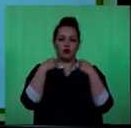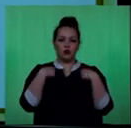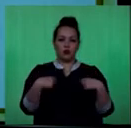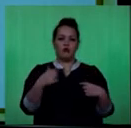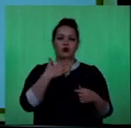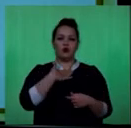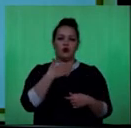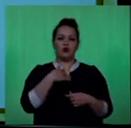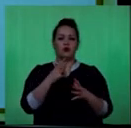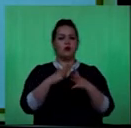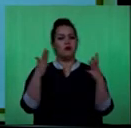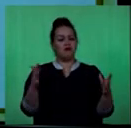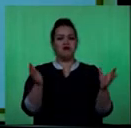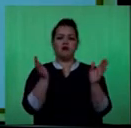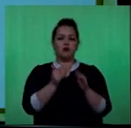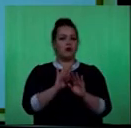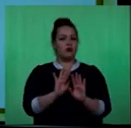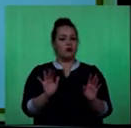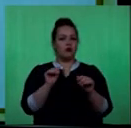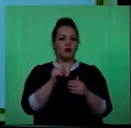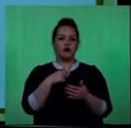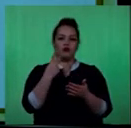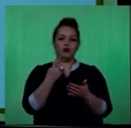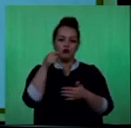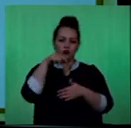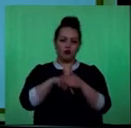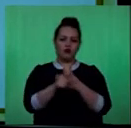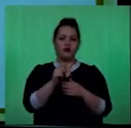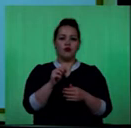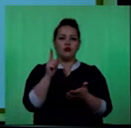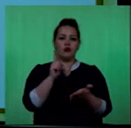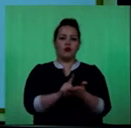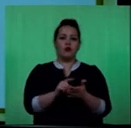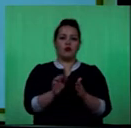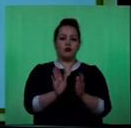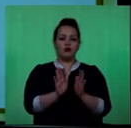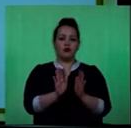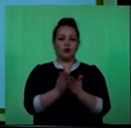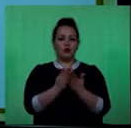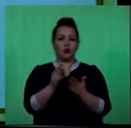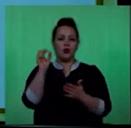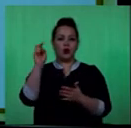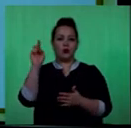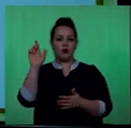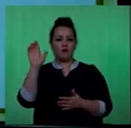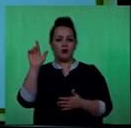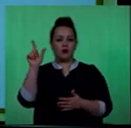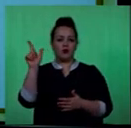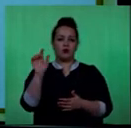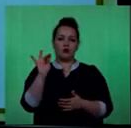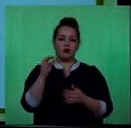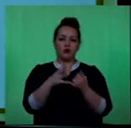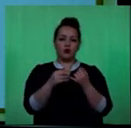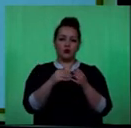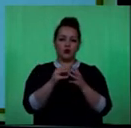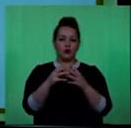невелик animal лежит в нем задачник букварь и молодцы пенал